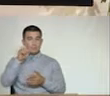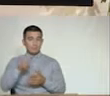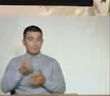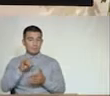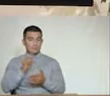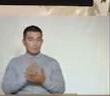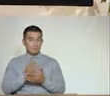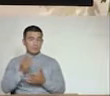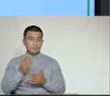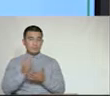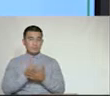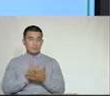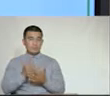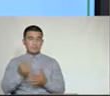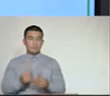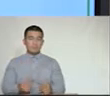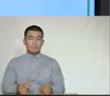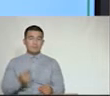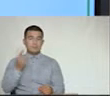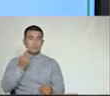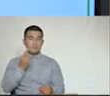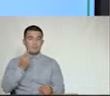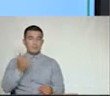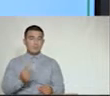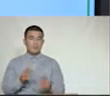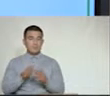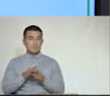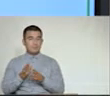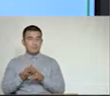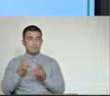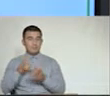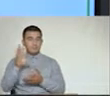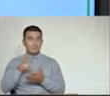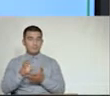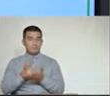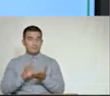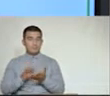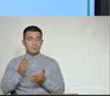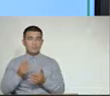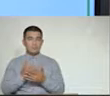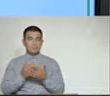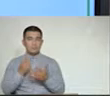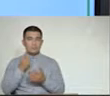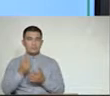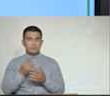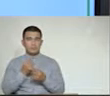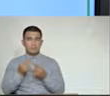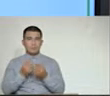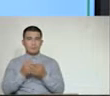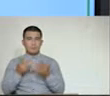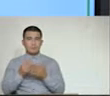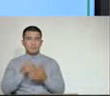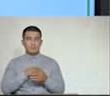topshiriqlar. Birinchi, infuzoriyalarning tuzilishi qaysi xususiyatlari boshqa bir hujayralilardan